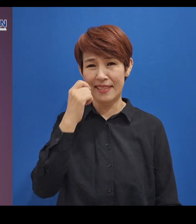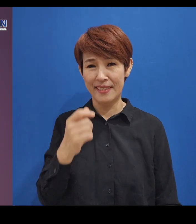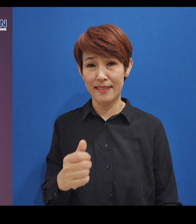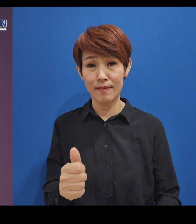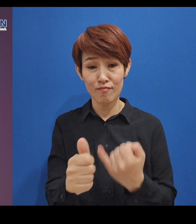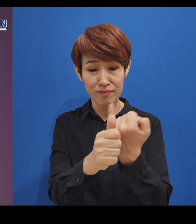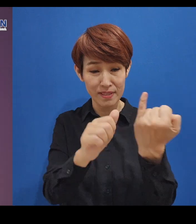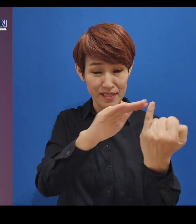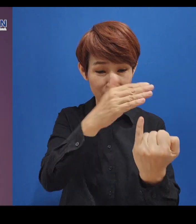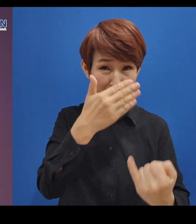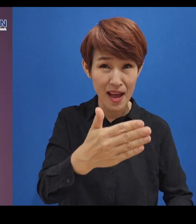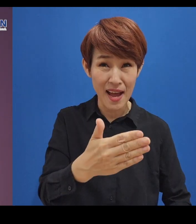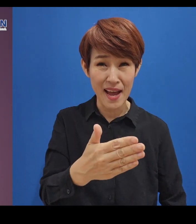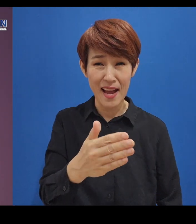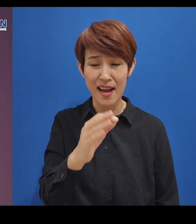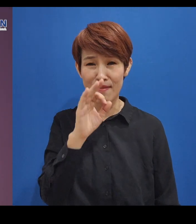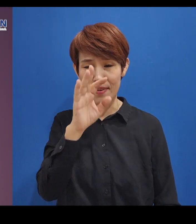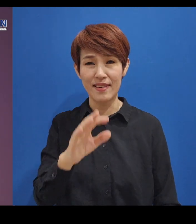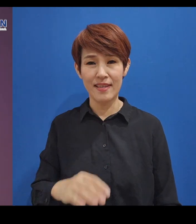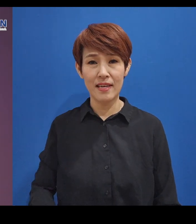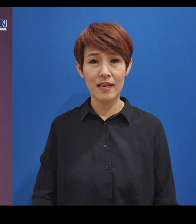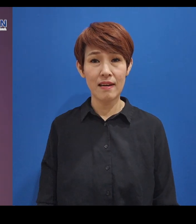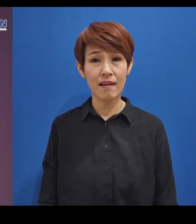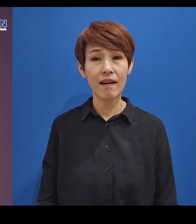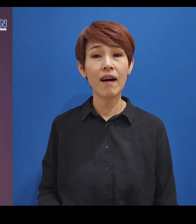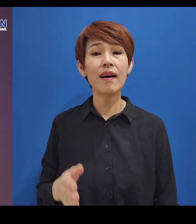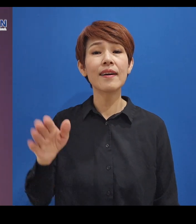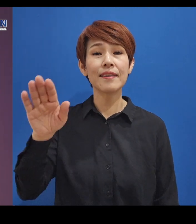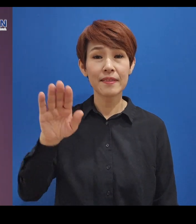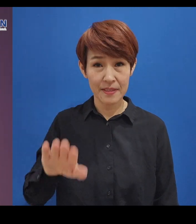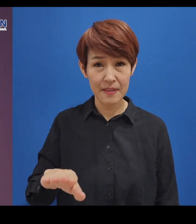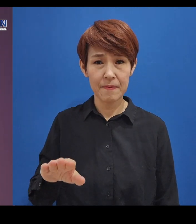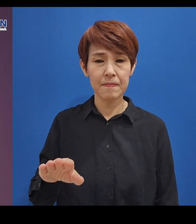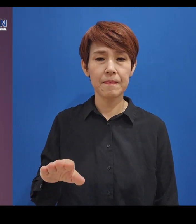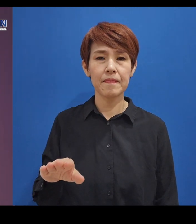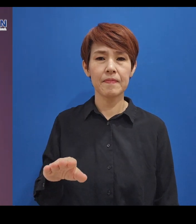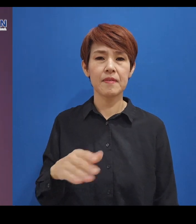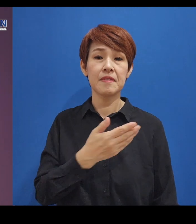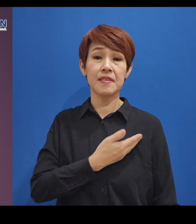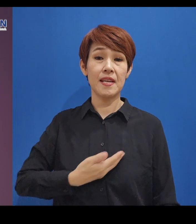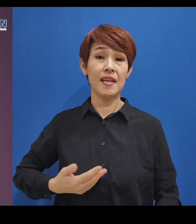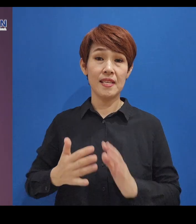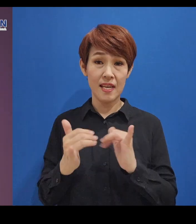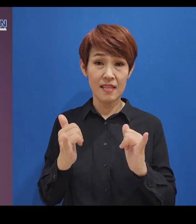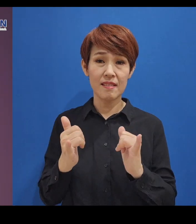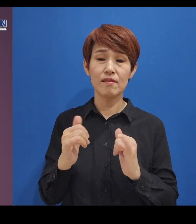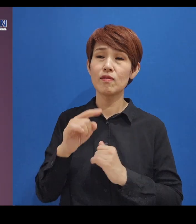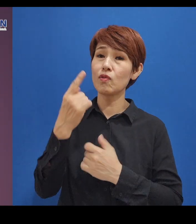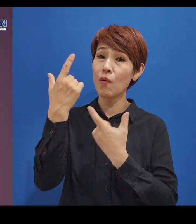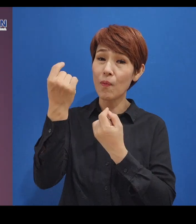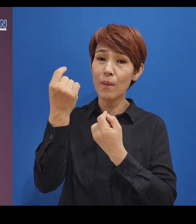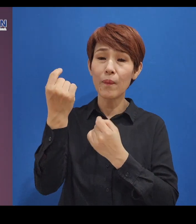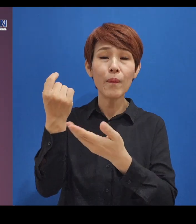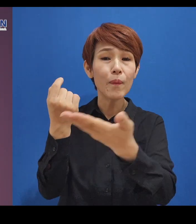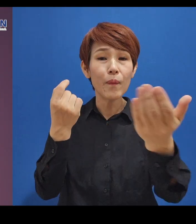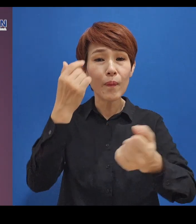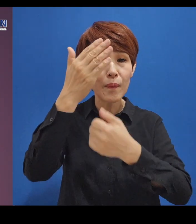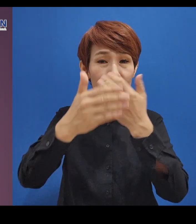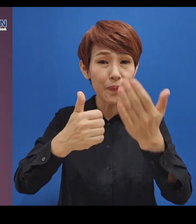근데 죽어서라도 하나님께 나의 순종을 마땅히 드리실 수 있겠습니까?